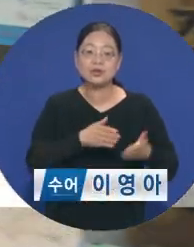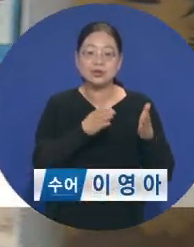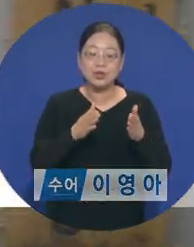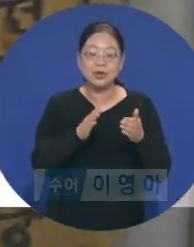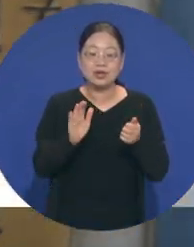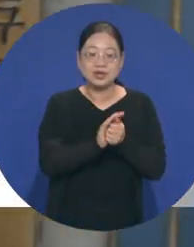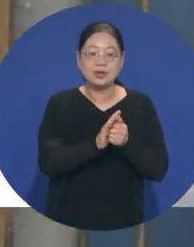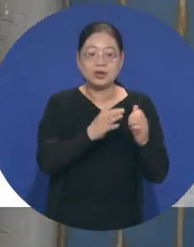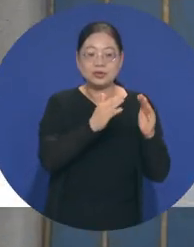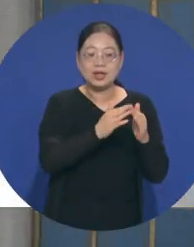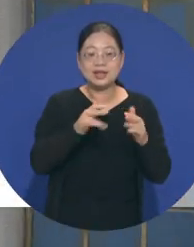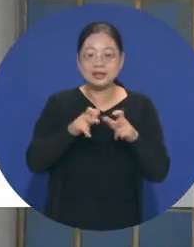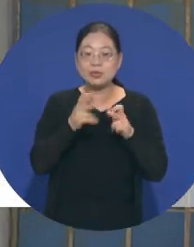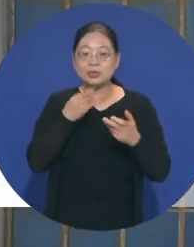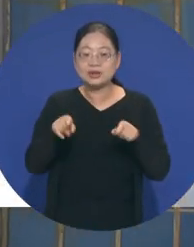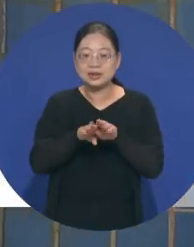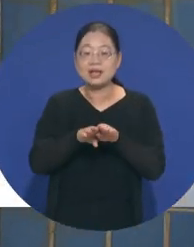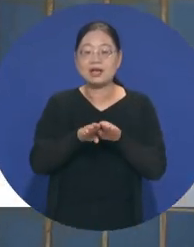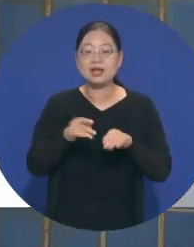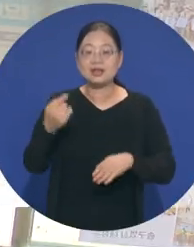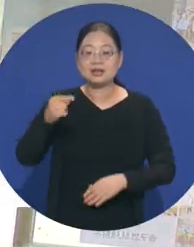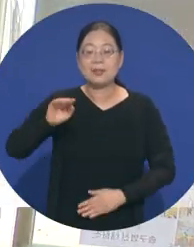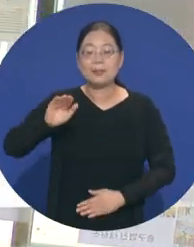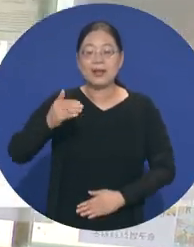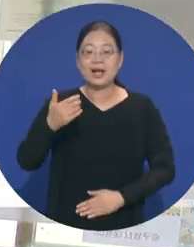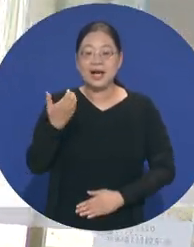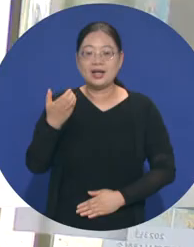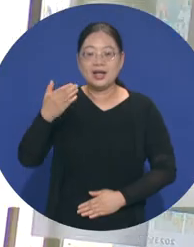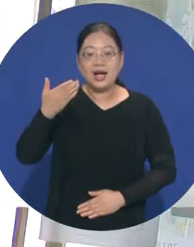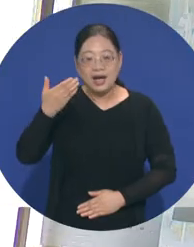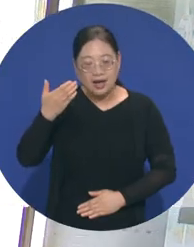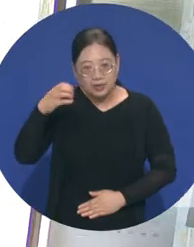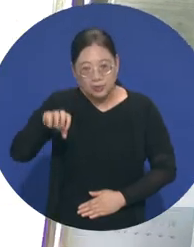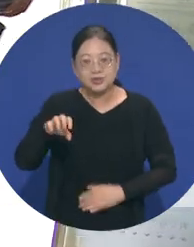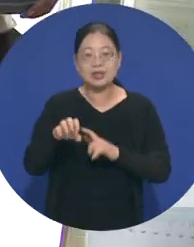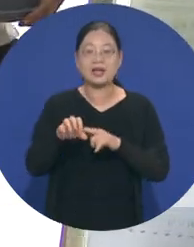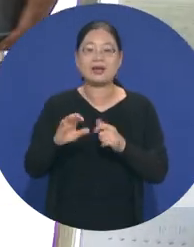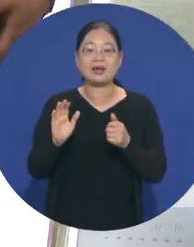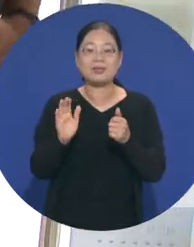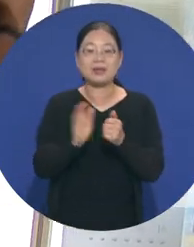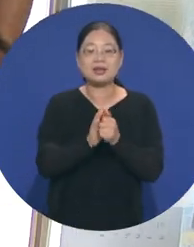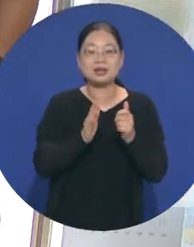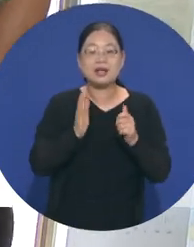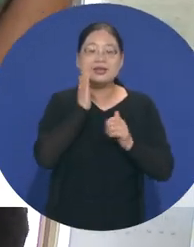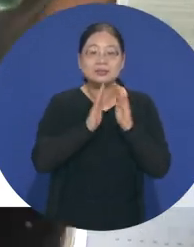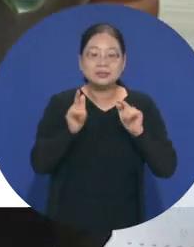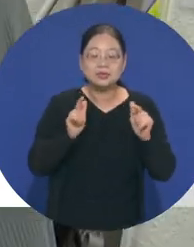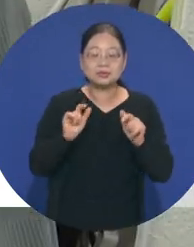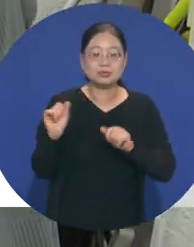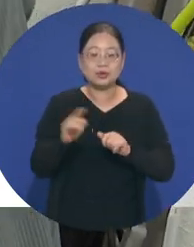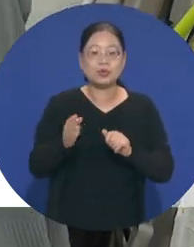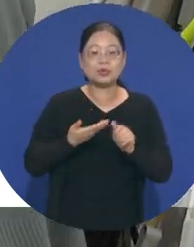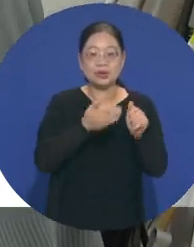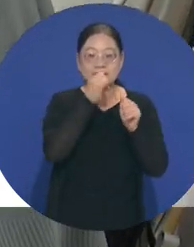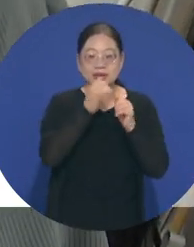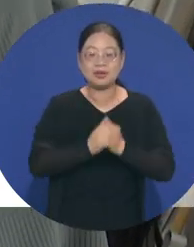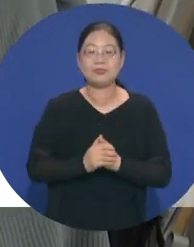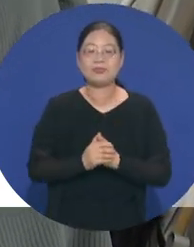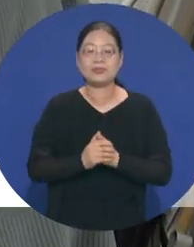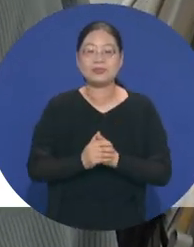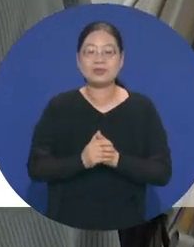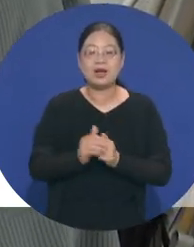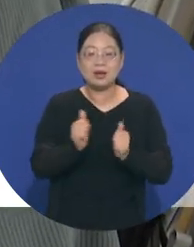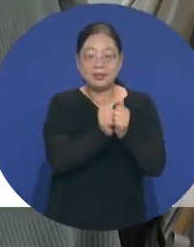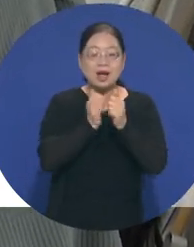경기도가 경로당과 장애인 복지관 11 아곳에 반려 식물을 무료로 공급합니다 화해 소비 활성화 사업이